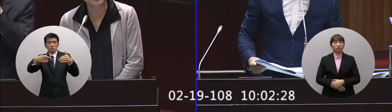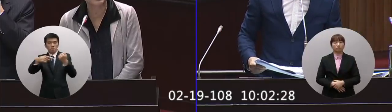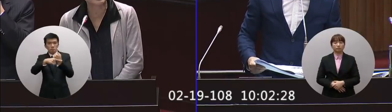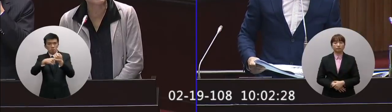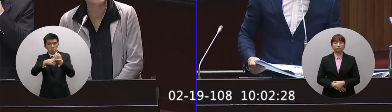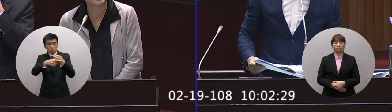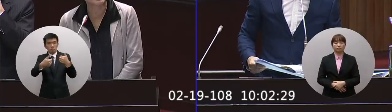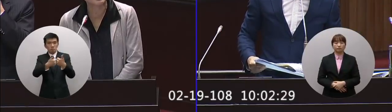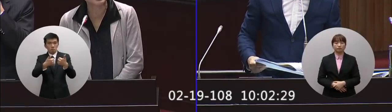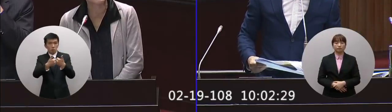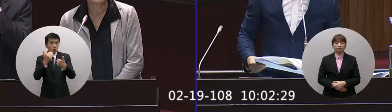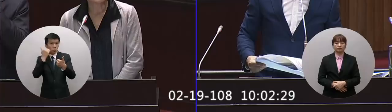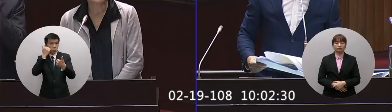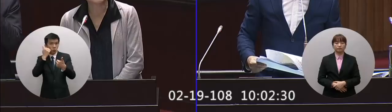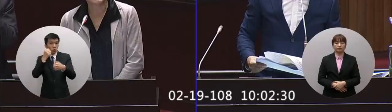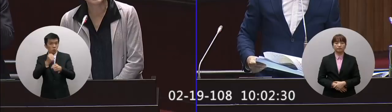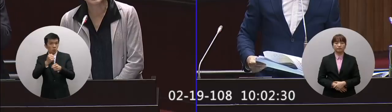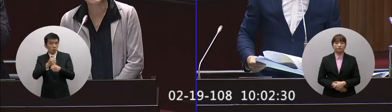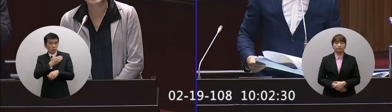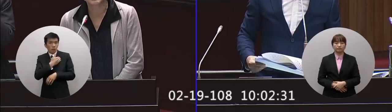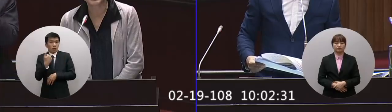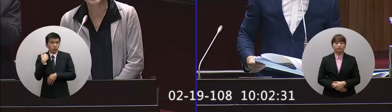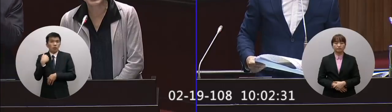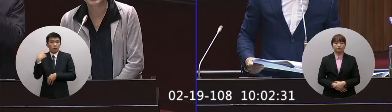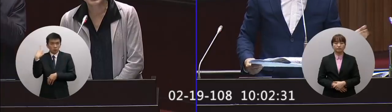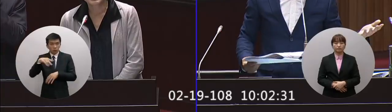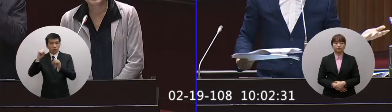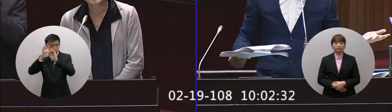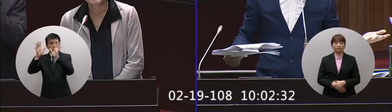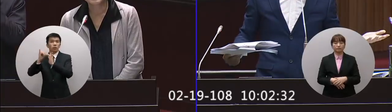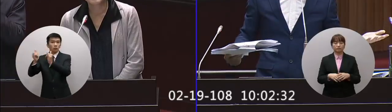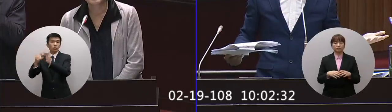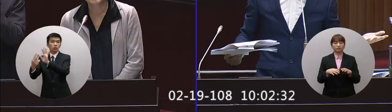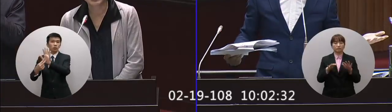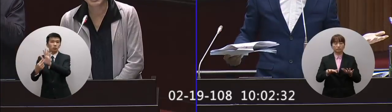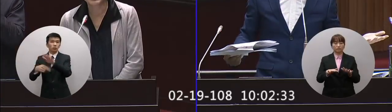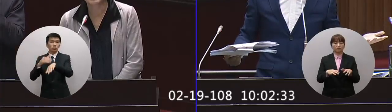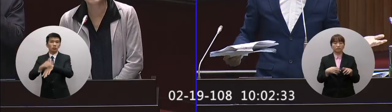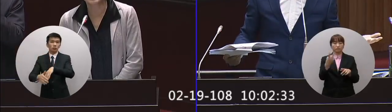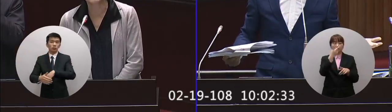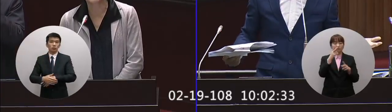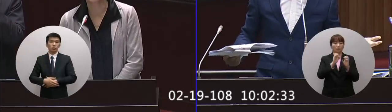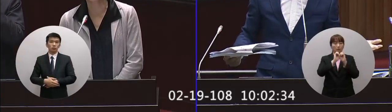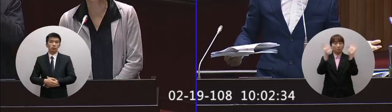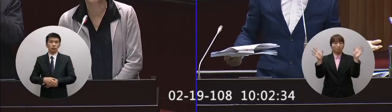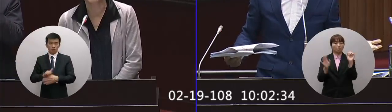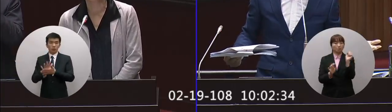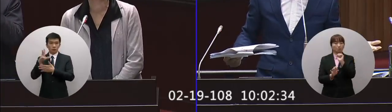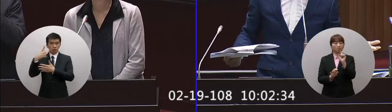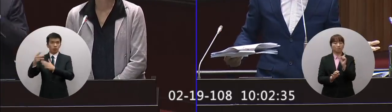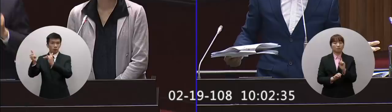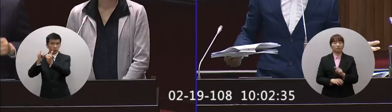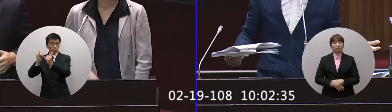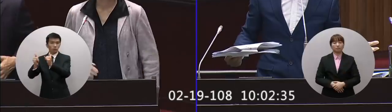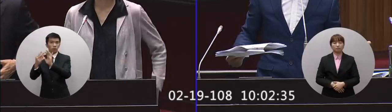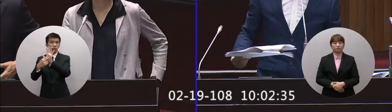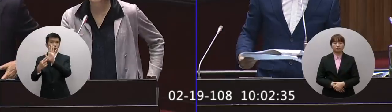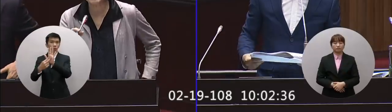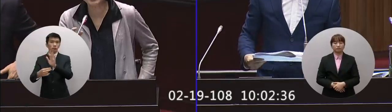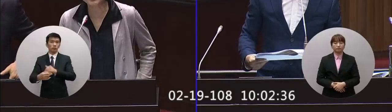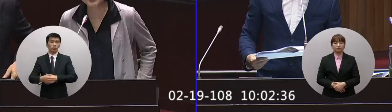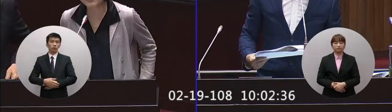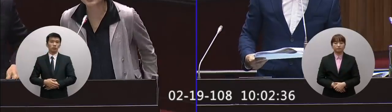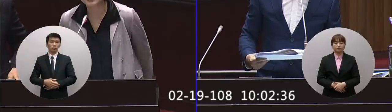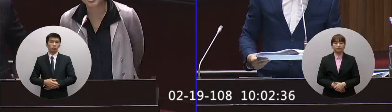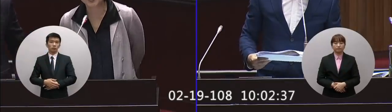当跨机关协商可行性，那么也会在。 所以你现在不能报告说这两个方案是哪个方向？ 这样好吧，